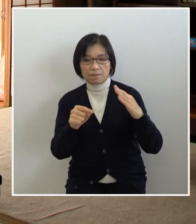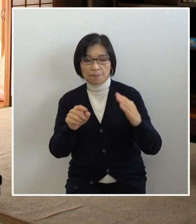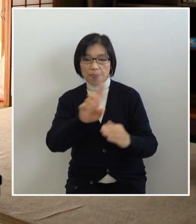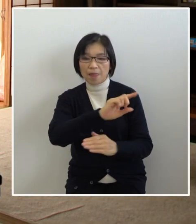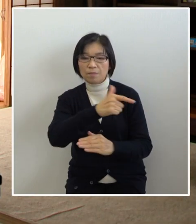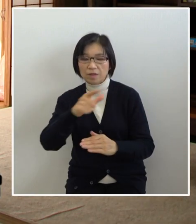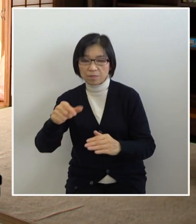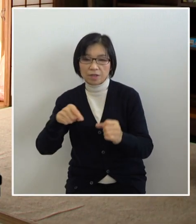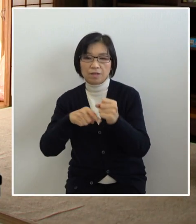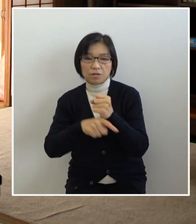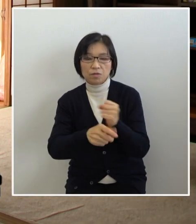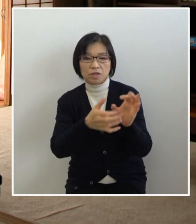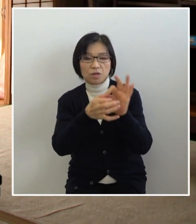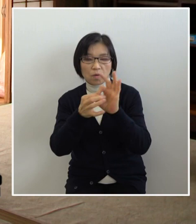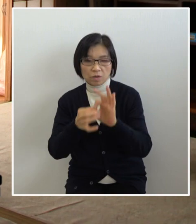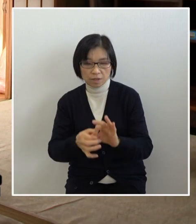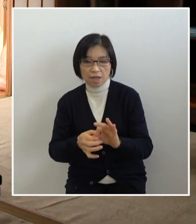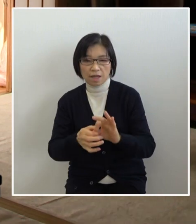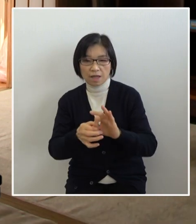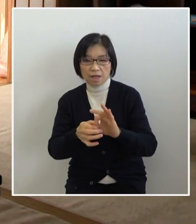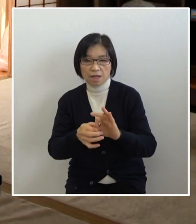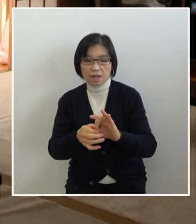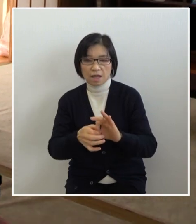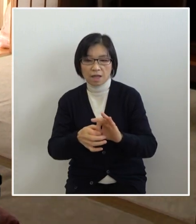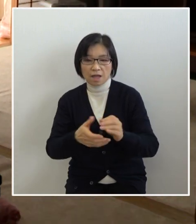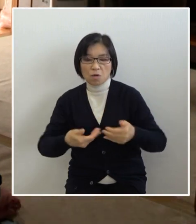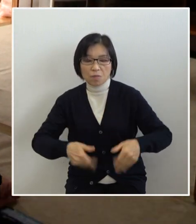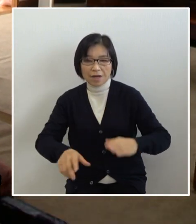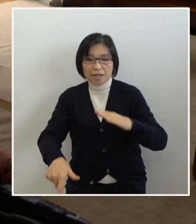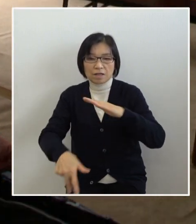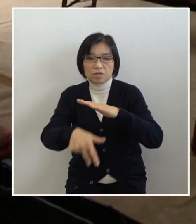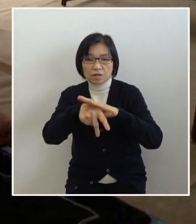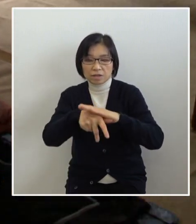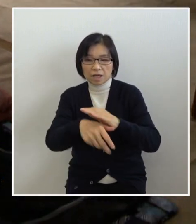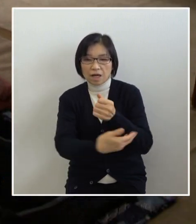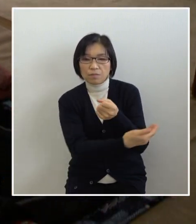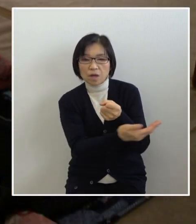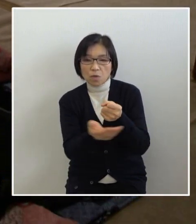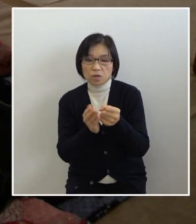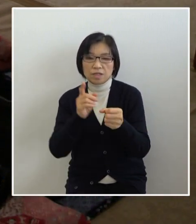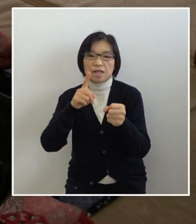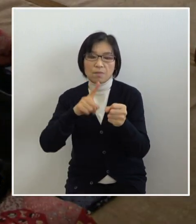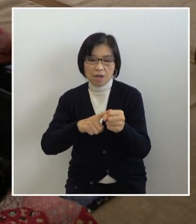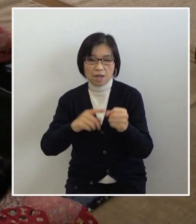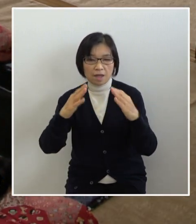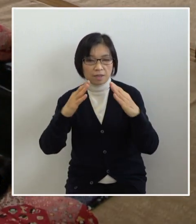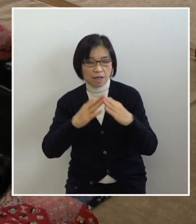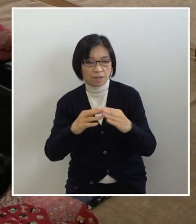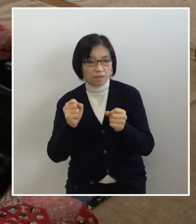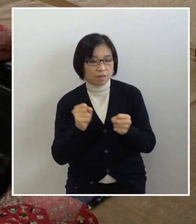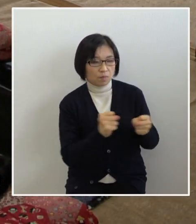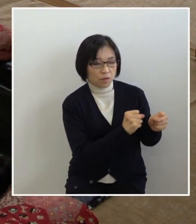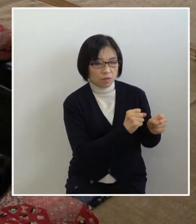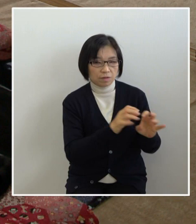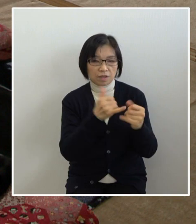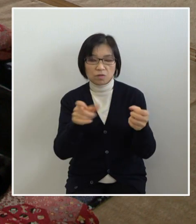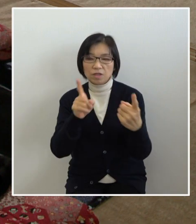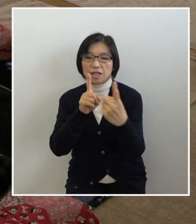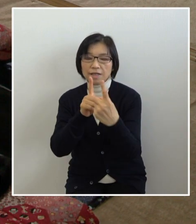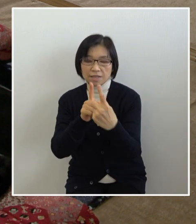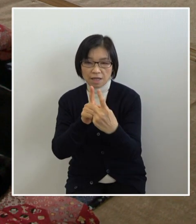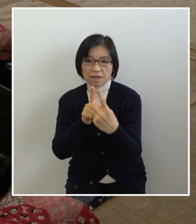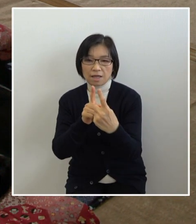さまざまな理由により生じたストレスから身を守るため、家に引きこもる方に対して